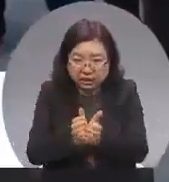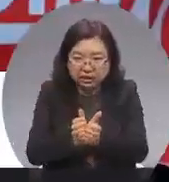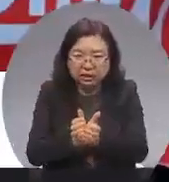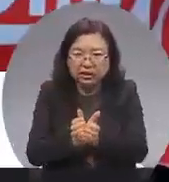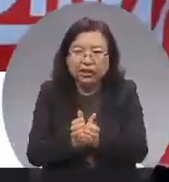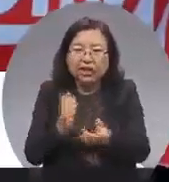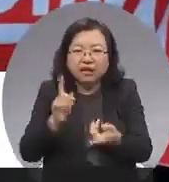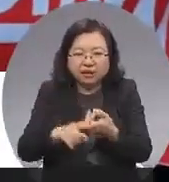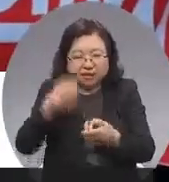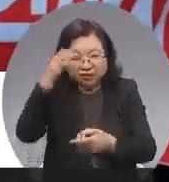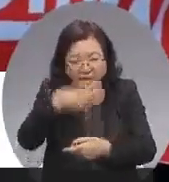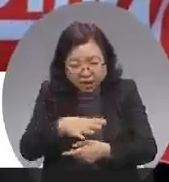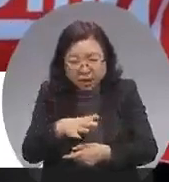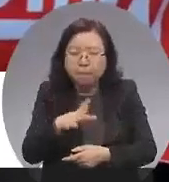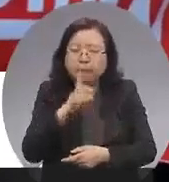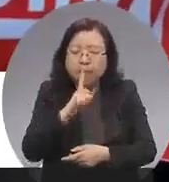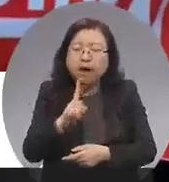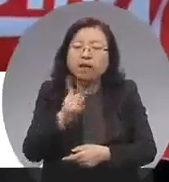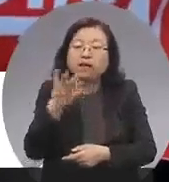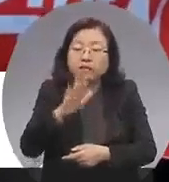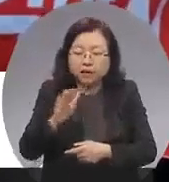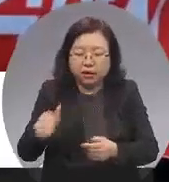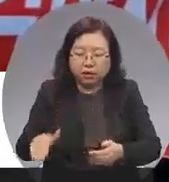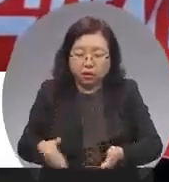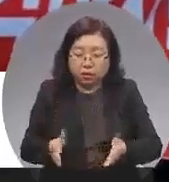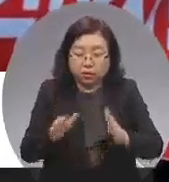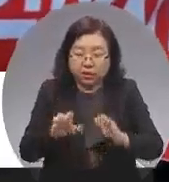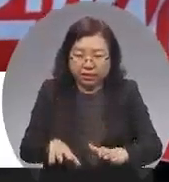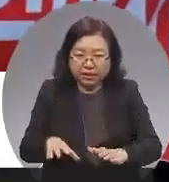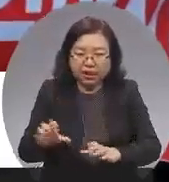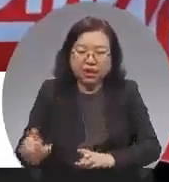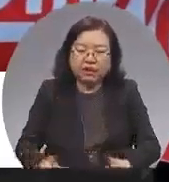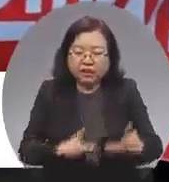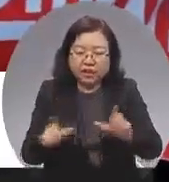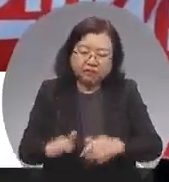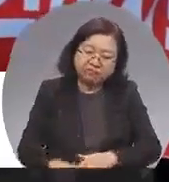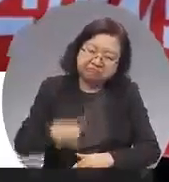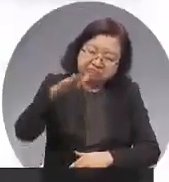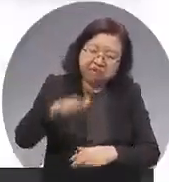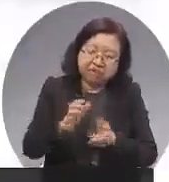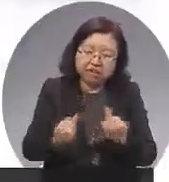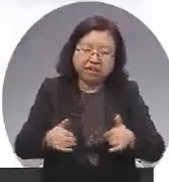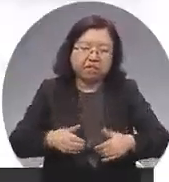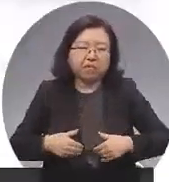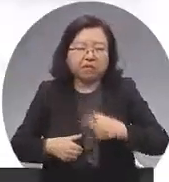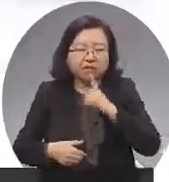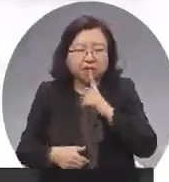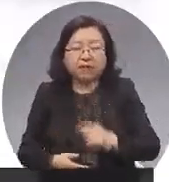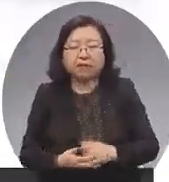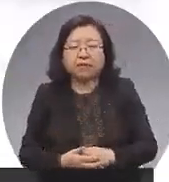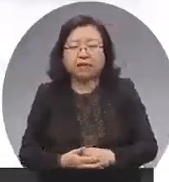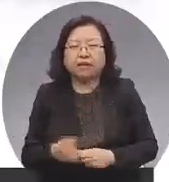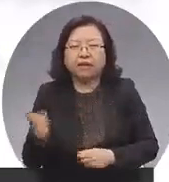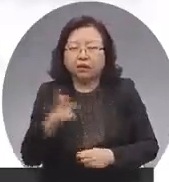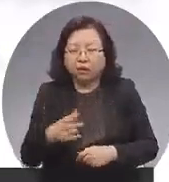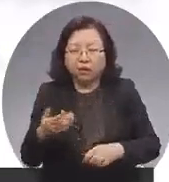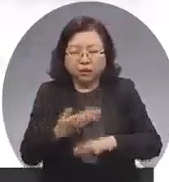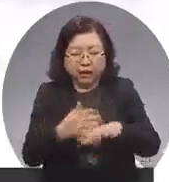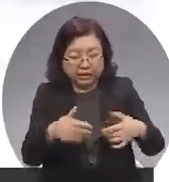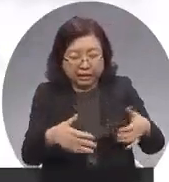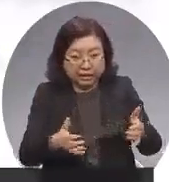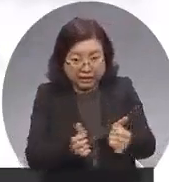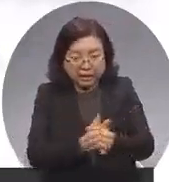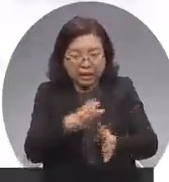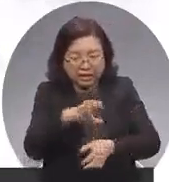사과 한다 면서도 우리 고장에서 살아온 후보를 원한다고 밝혔습니다 반면 또 다른 단체에선